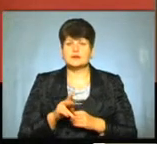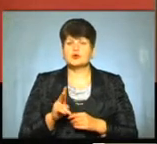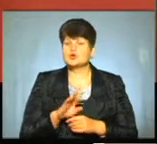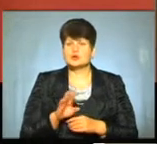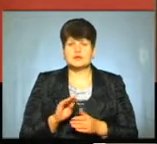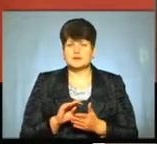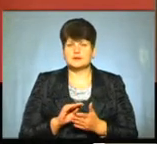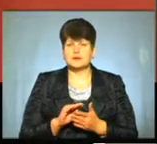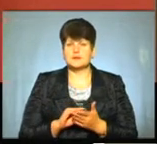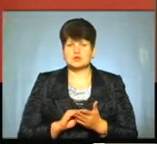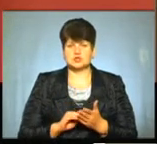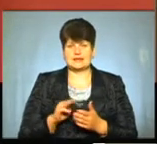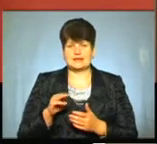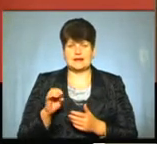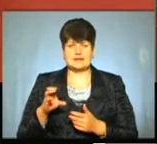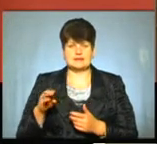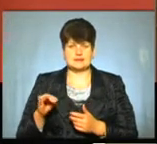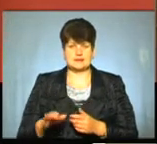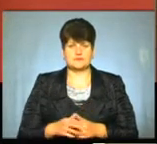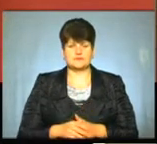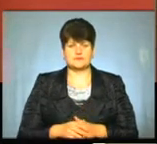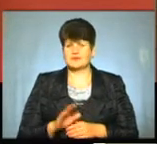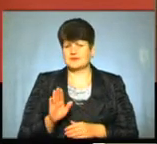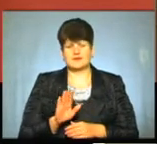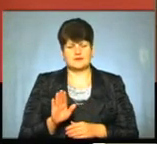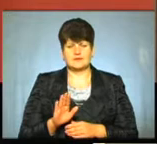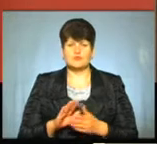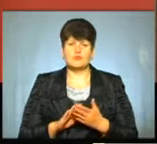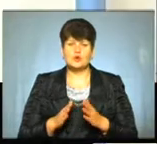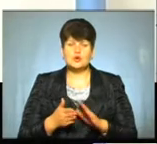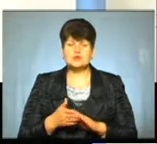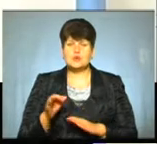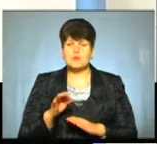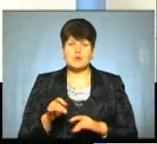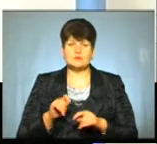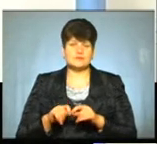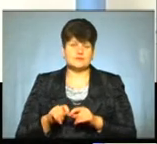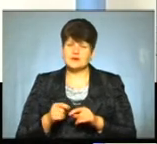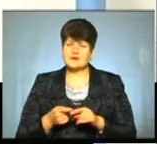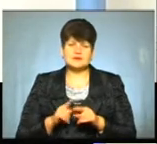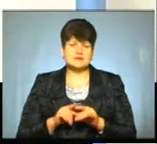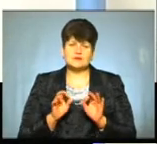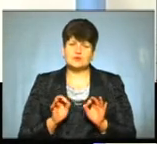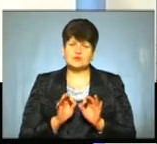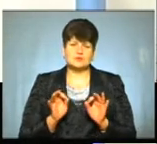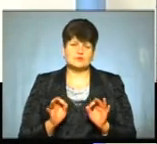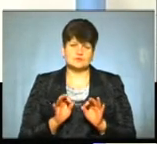тим, хто не складе тестування і не пройде сертифікацію? Ні, в положенні про сертифікацію про це